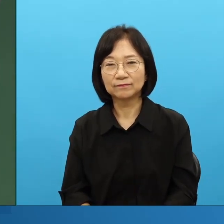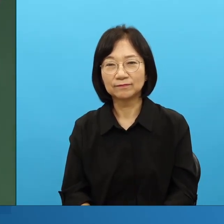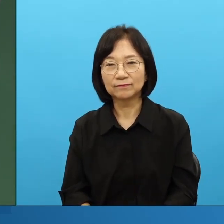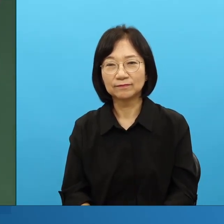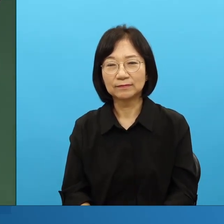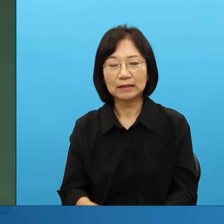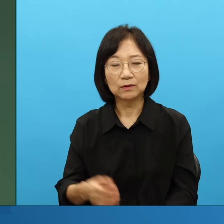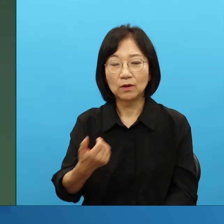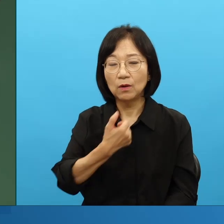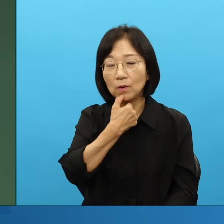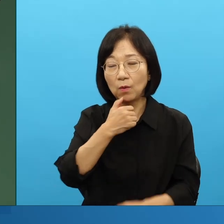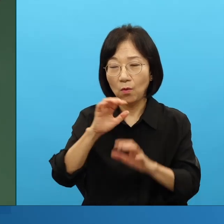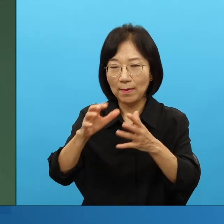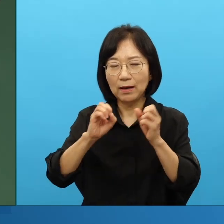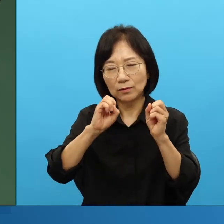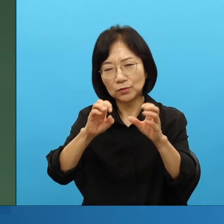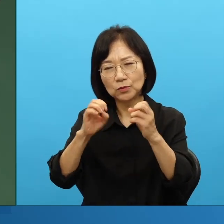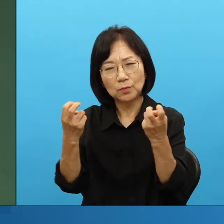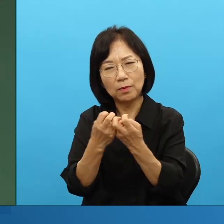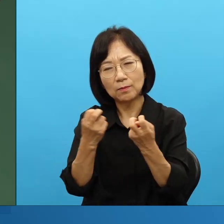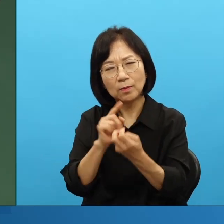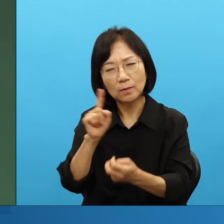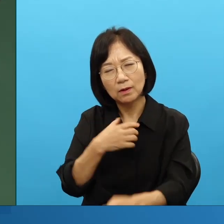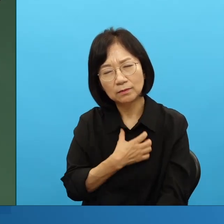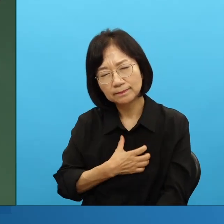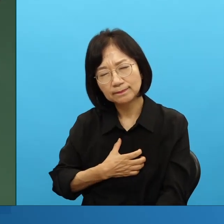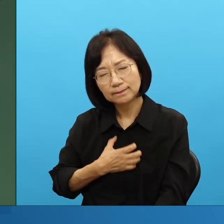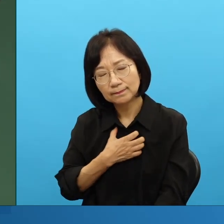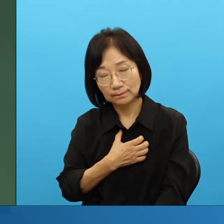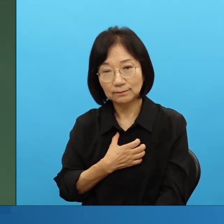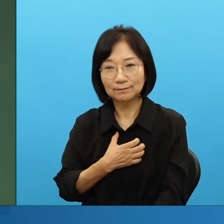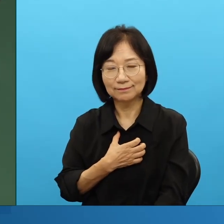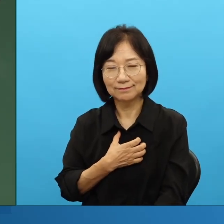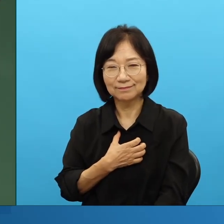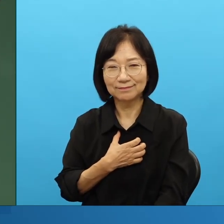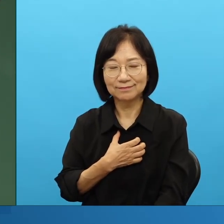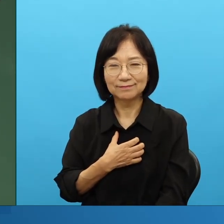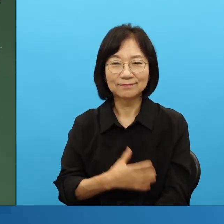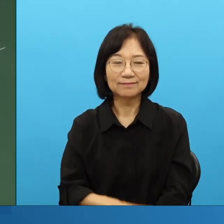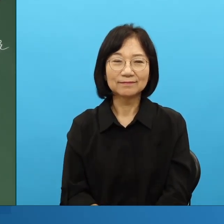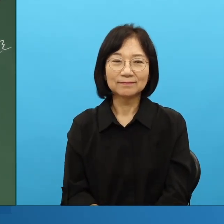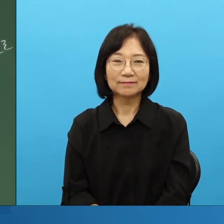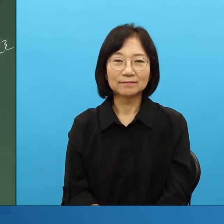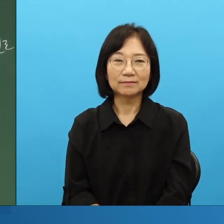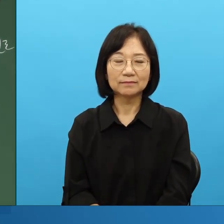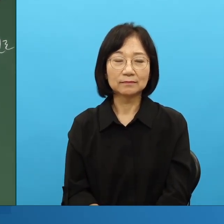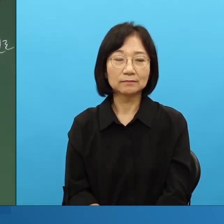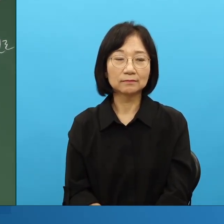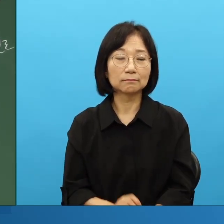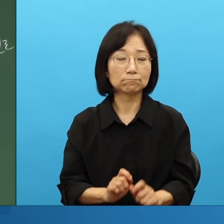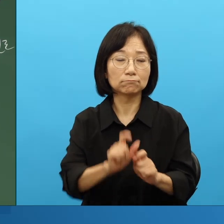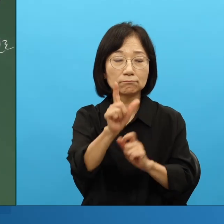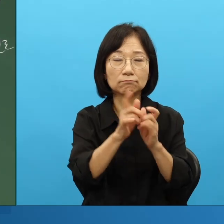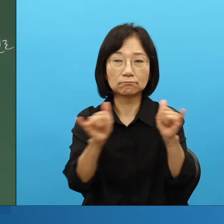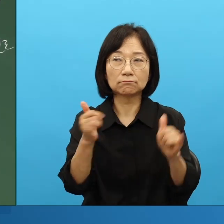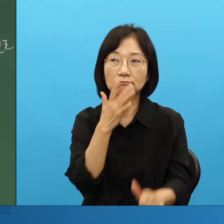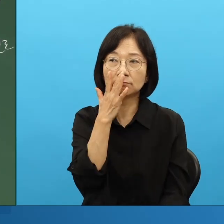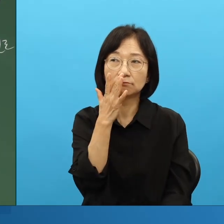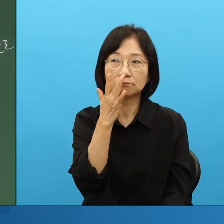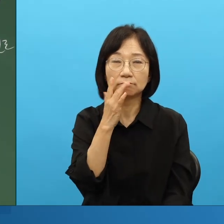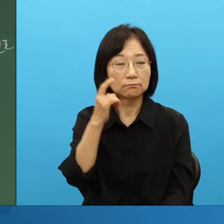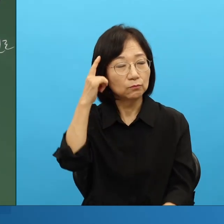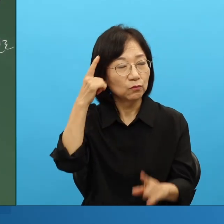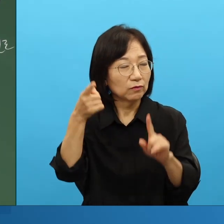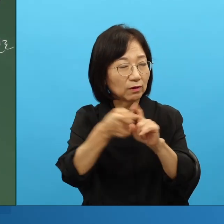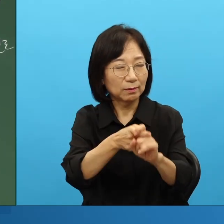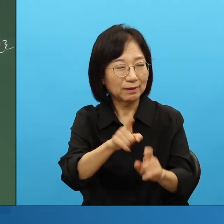로마 전도입니다. 还有罗马的传道。 그 여러분 뭐 이런데 관심도 없잖아요. 大家对此毫无关心，对吧？ 나는